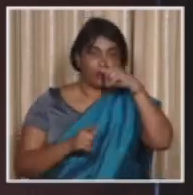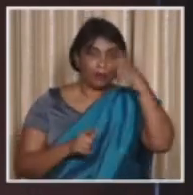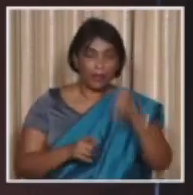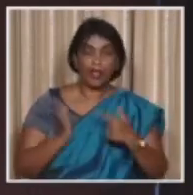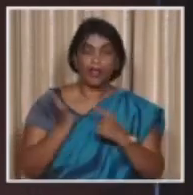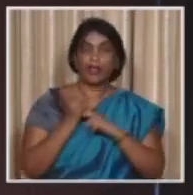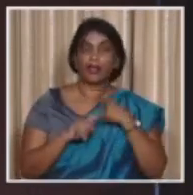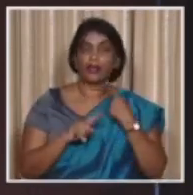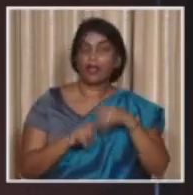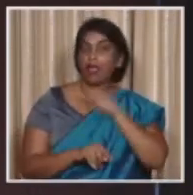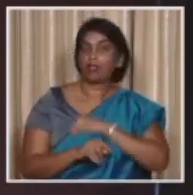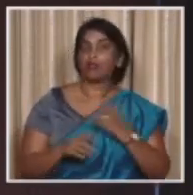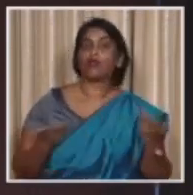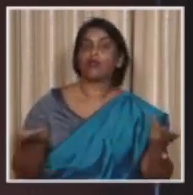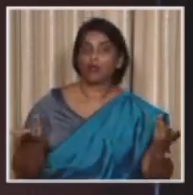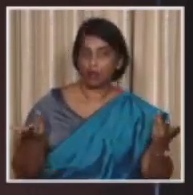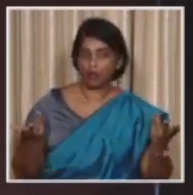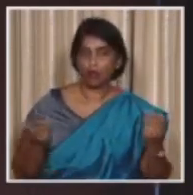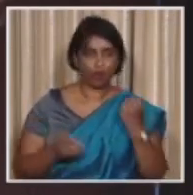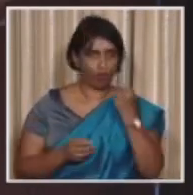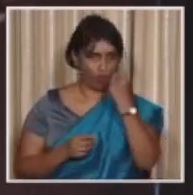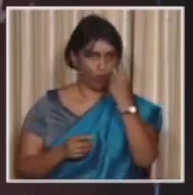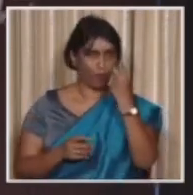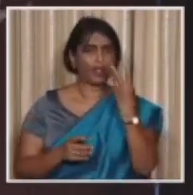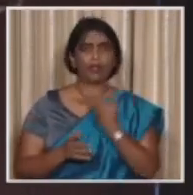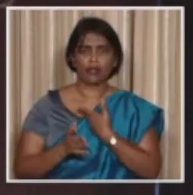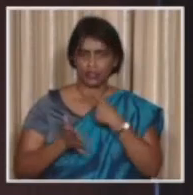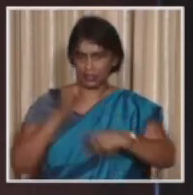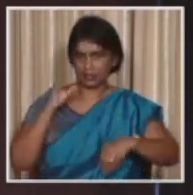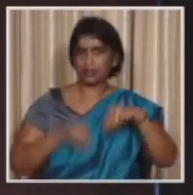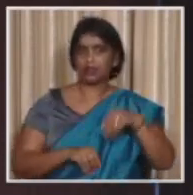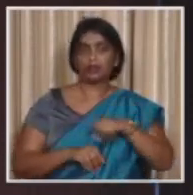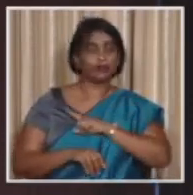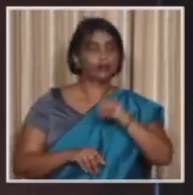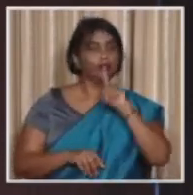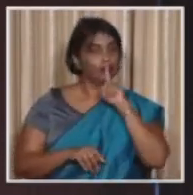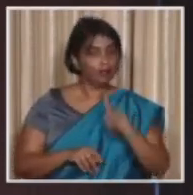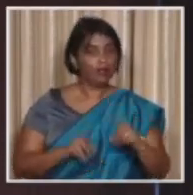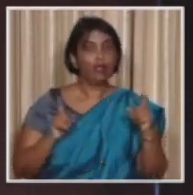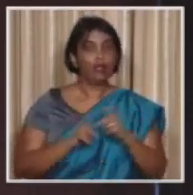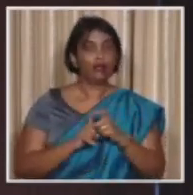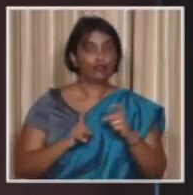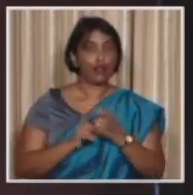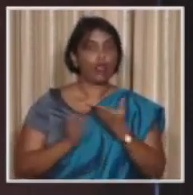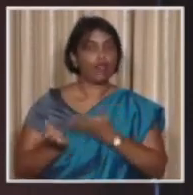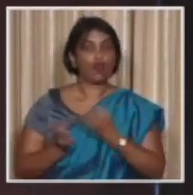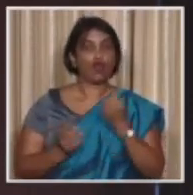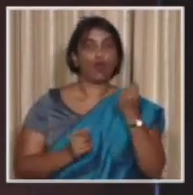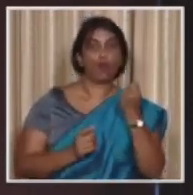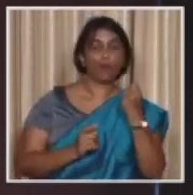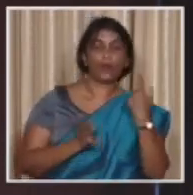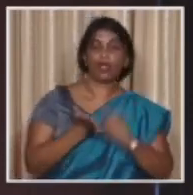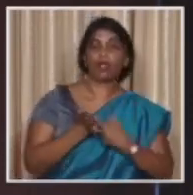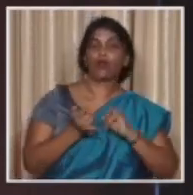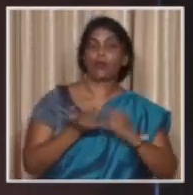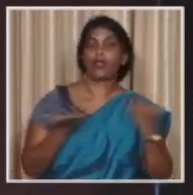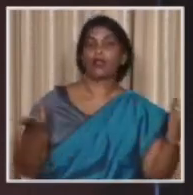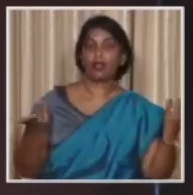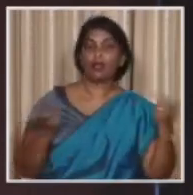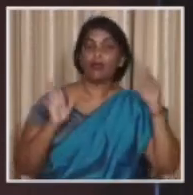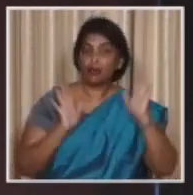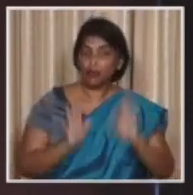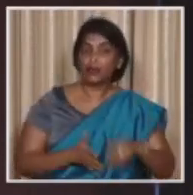එන ආදායම් ටික කො? මොකද රුපියල් වලින් ජනතාව තියනේ. දැන් එතුමා කියන විදිහට ඩොලර් තියෙනවා රුපියල් නෑ. හැබැයි රුපියල් වලින්